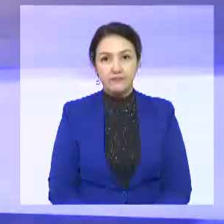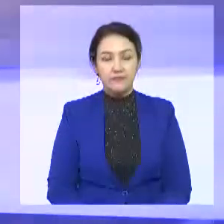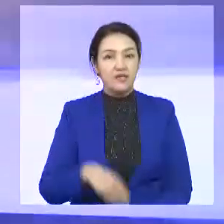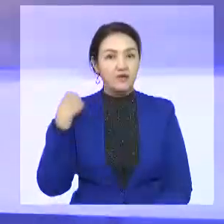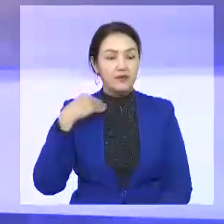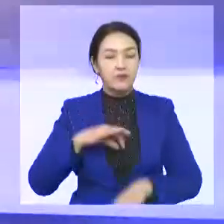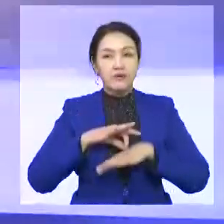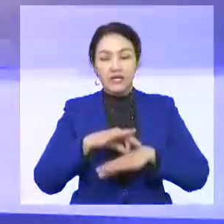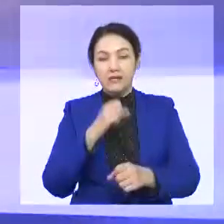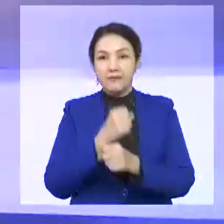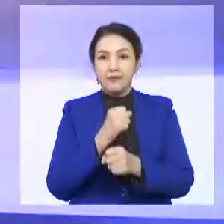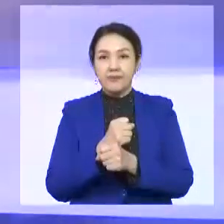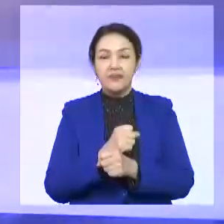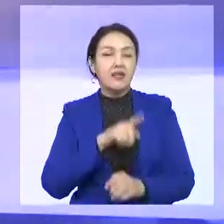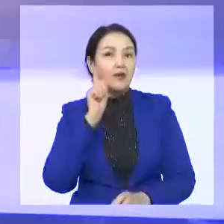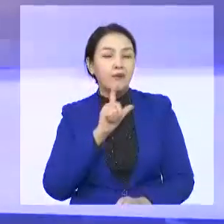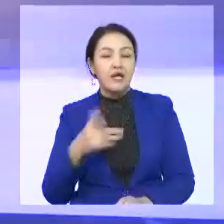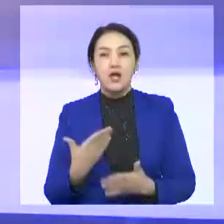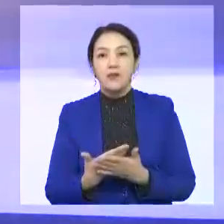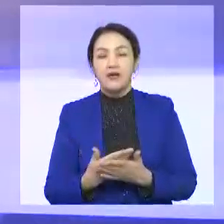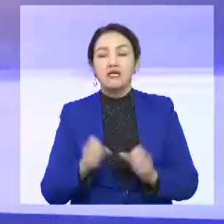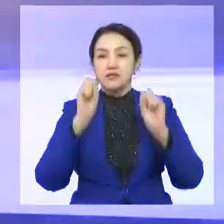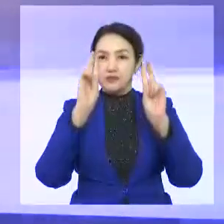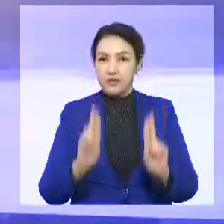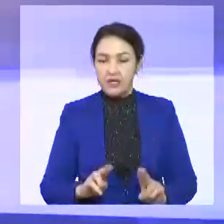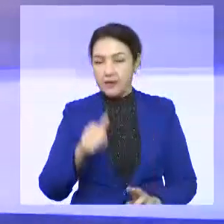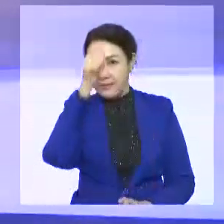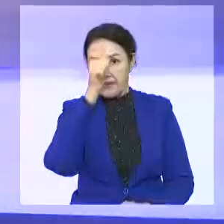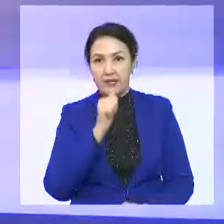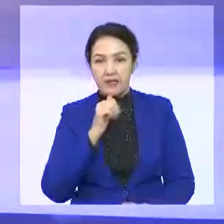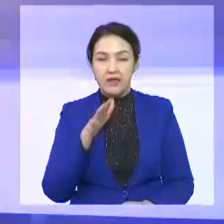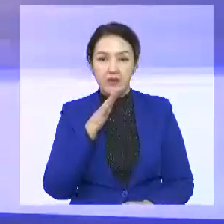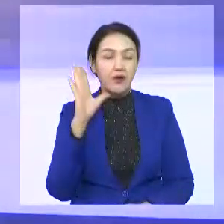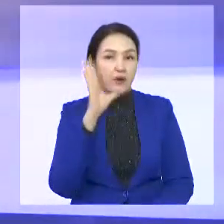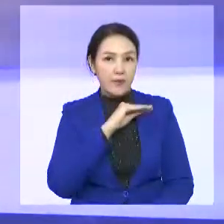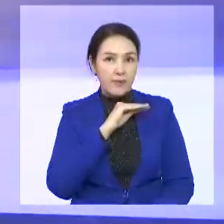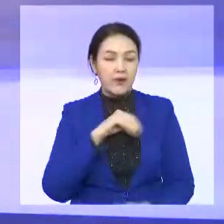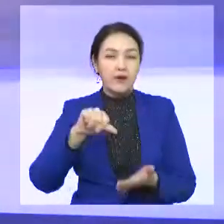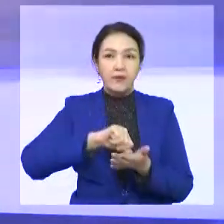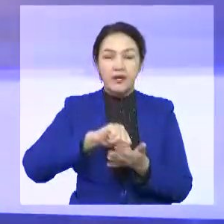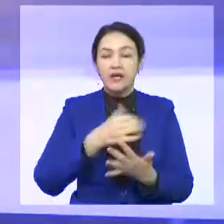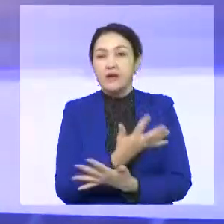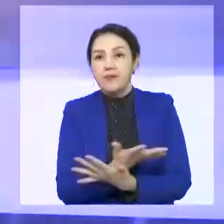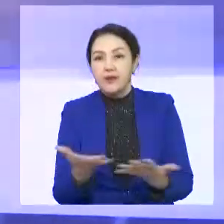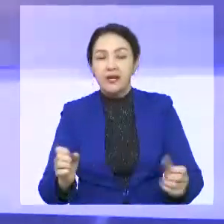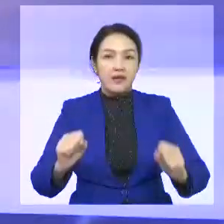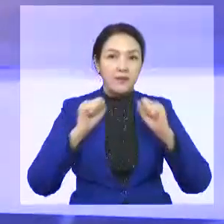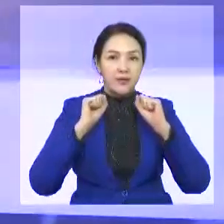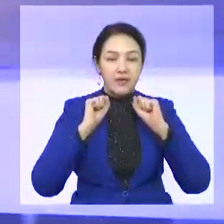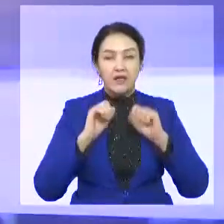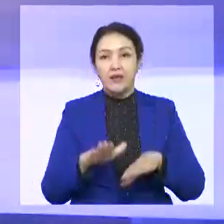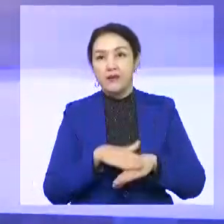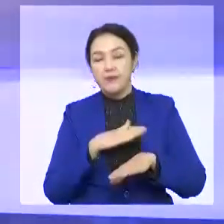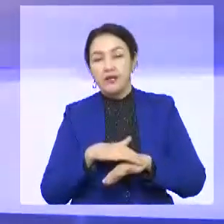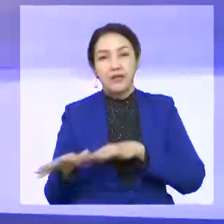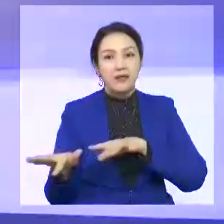В Актобе продолжается работа с подростками в рамках специального месячника. За это время они успели поучаствовать в различных спортивных и